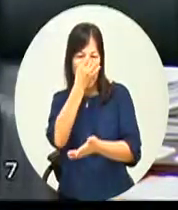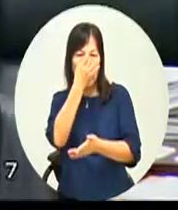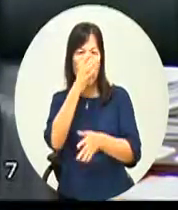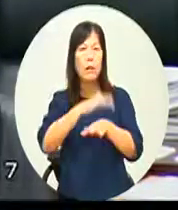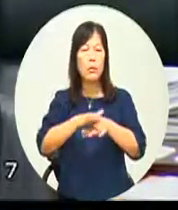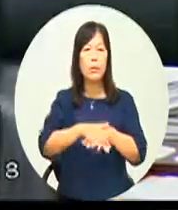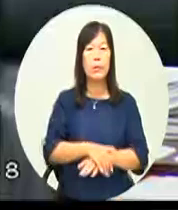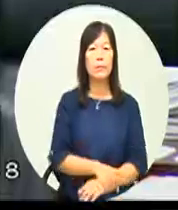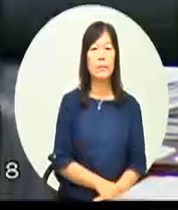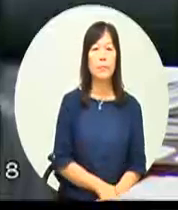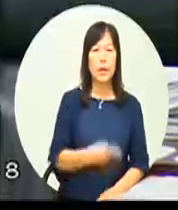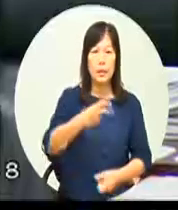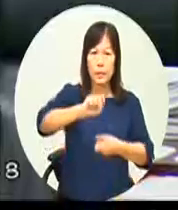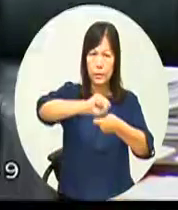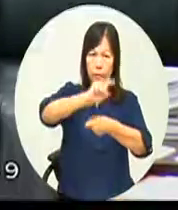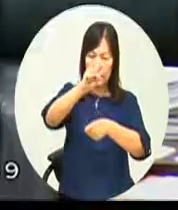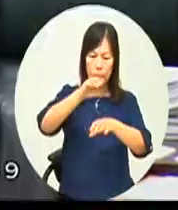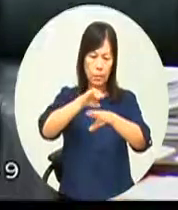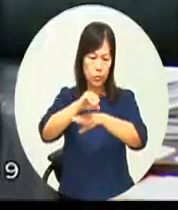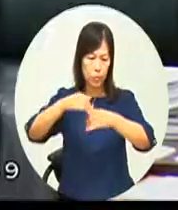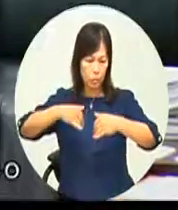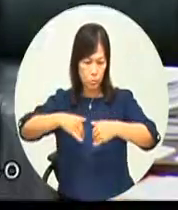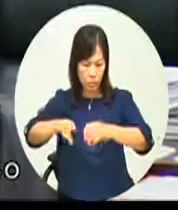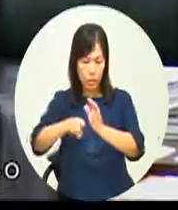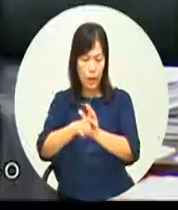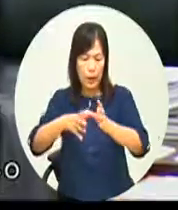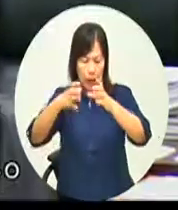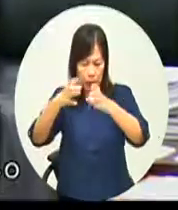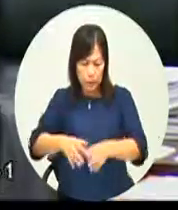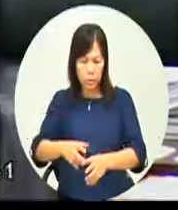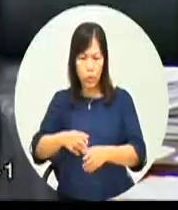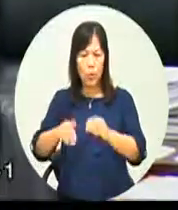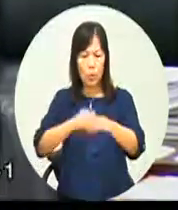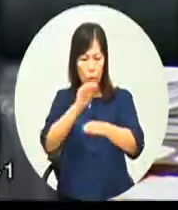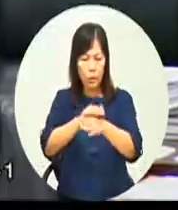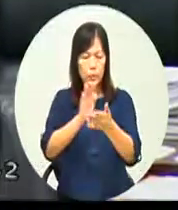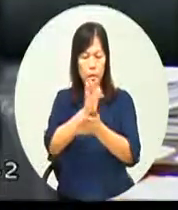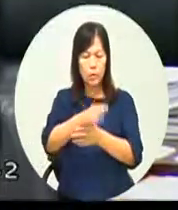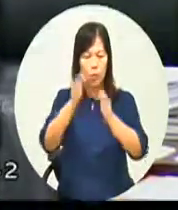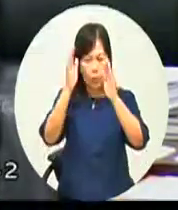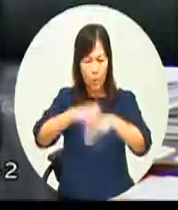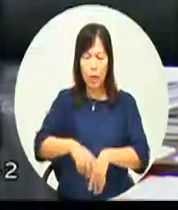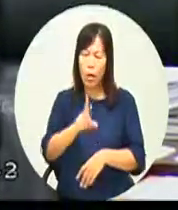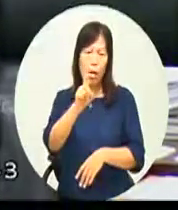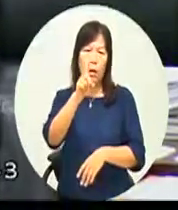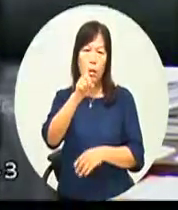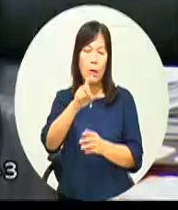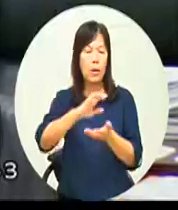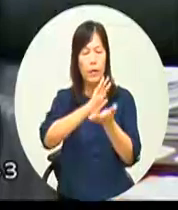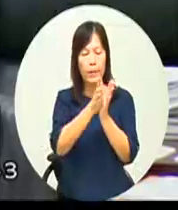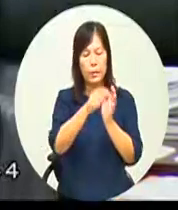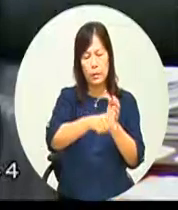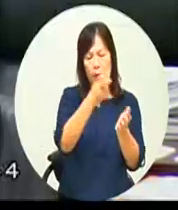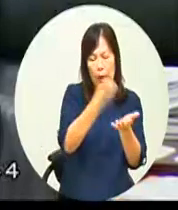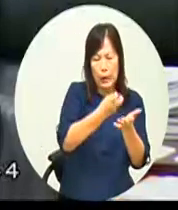车道，基座也做完了，你将来要打掉也几乎是不可能。可是这里就是一个严重的问题，